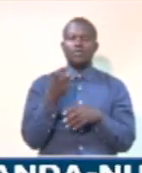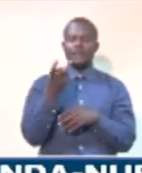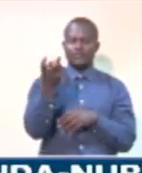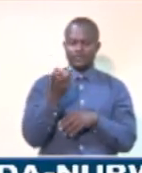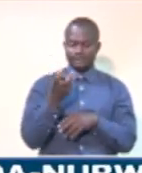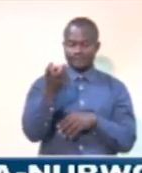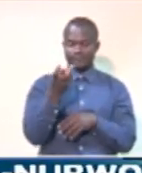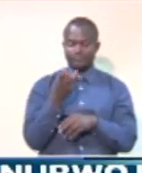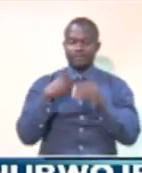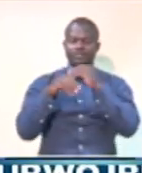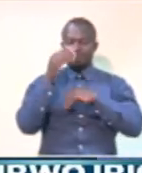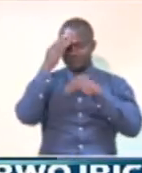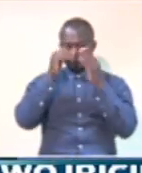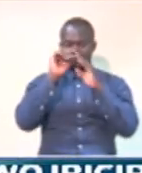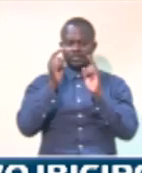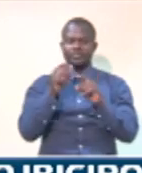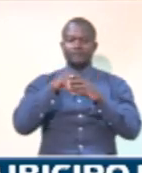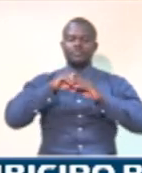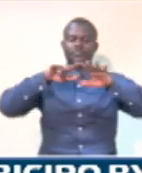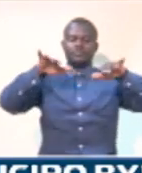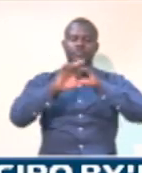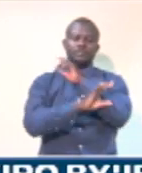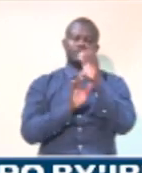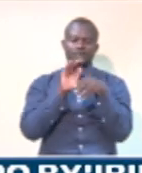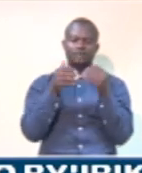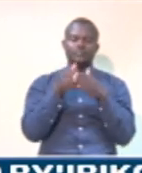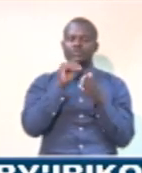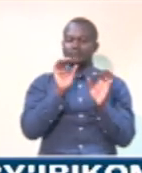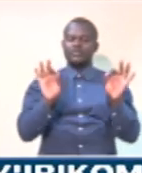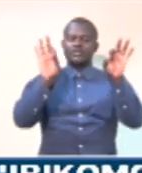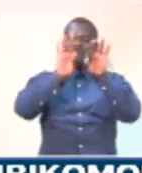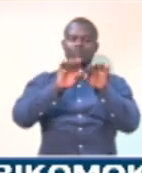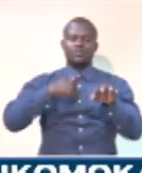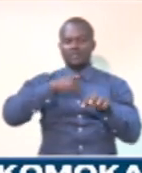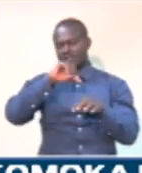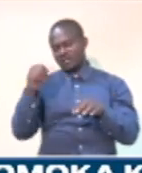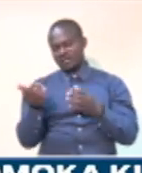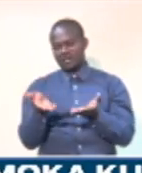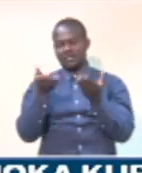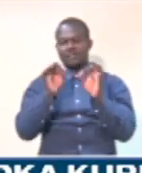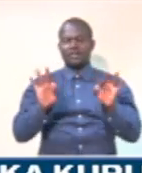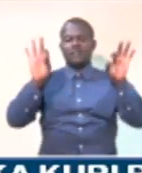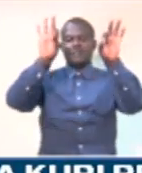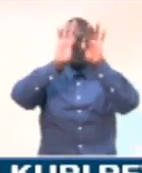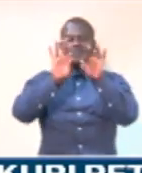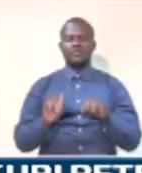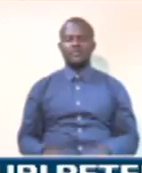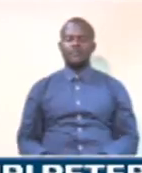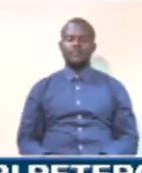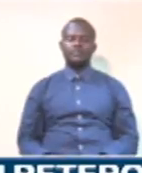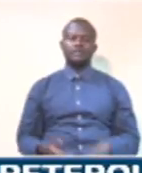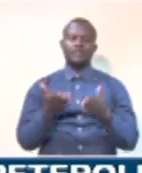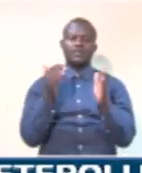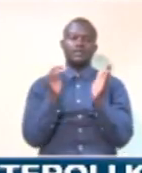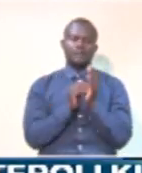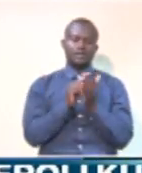bwikorezi bw'ibicuruzwa kugira ngo bikwire mu gihugu hose bitagombeye kugira irindi zamuka ry'ibiciro. Aha rero nanone